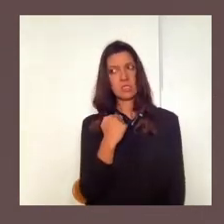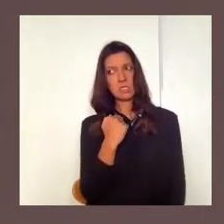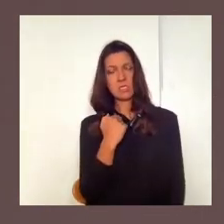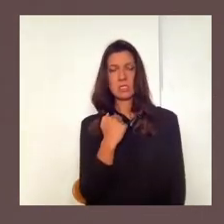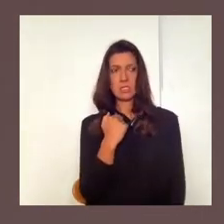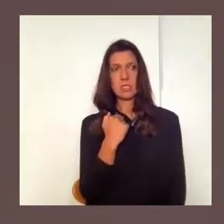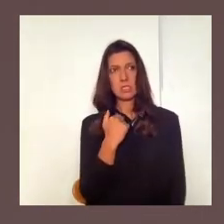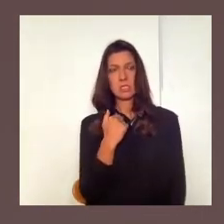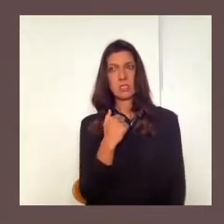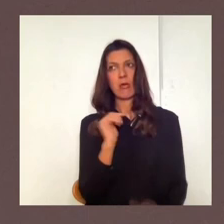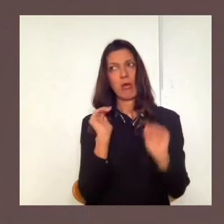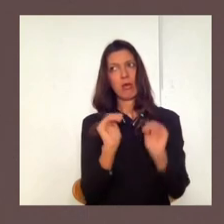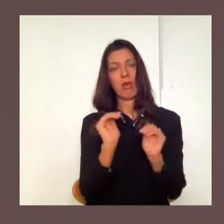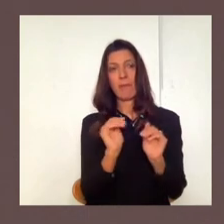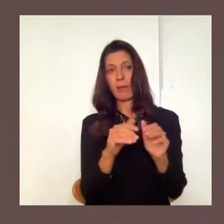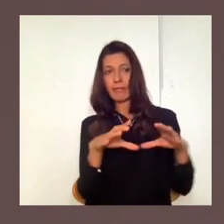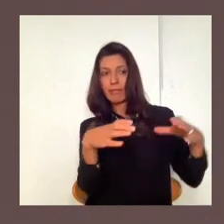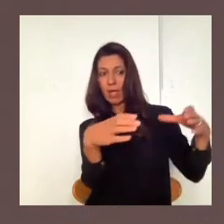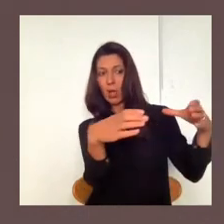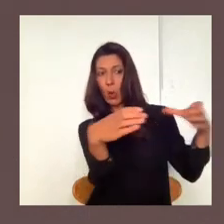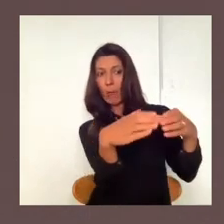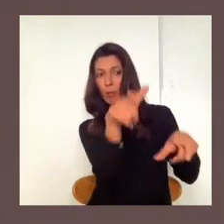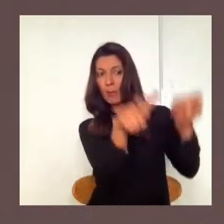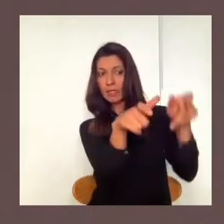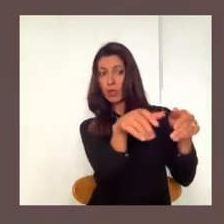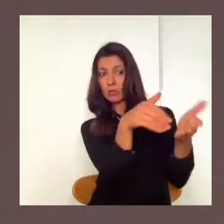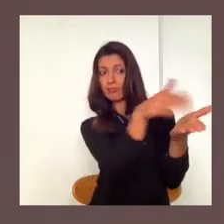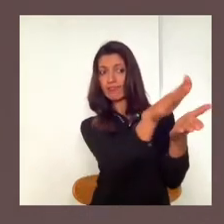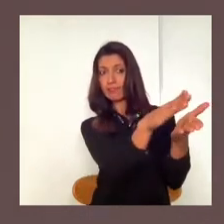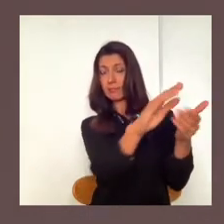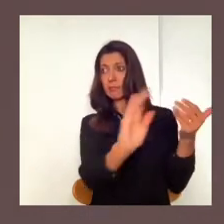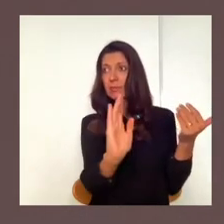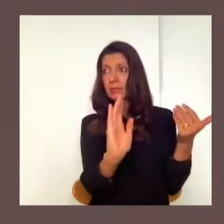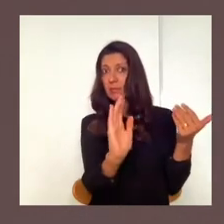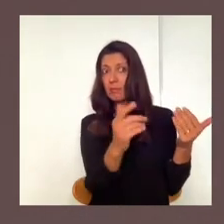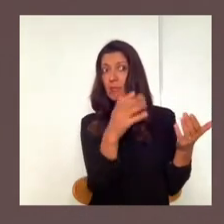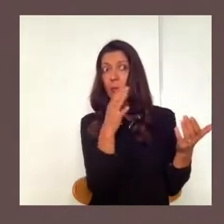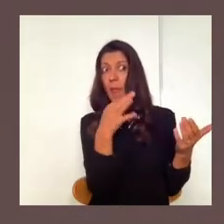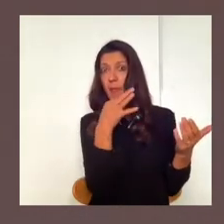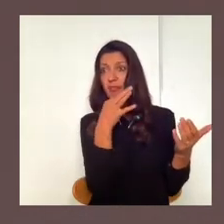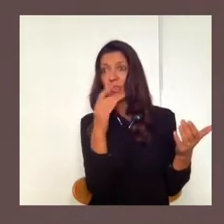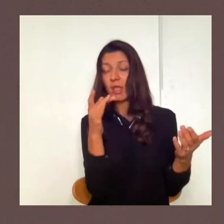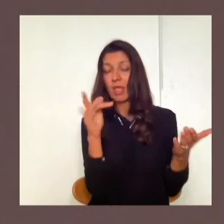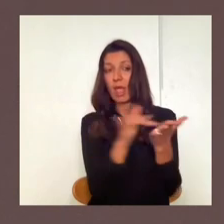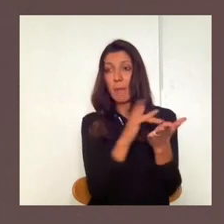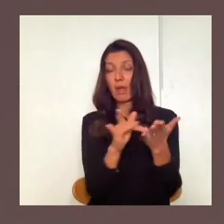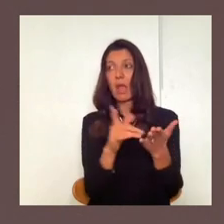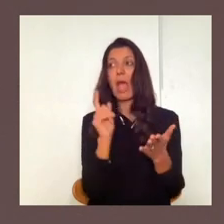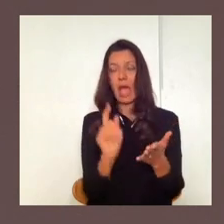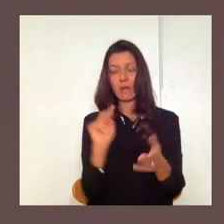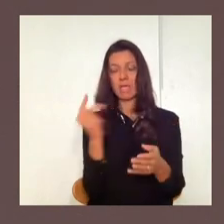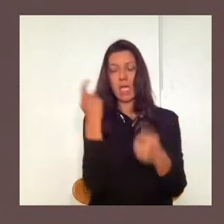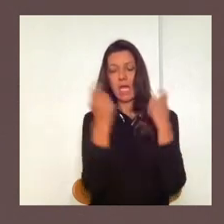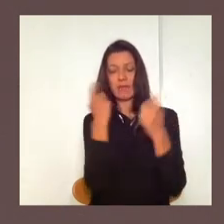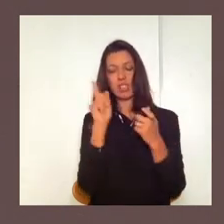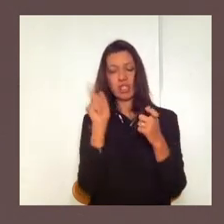vrai que j'exclus une société, une partie de la société. Et donc, qu'est-ce que je vais faire? Je vais réfléchir à inventer un téléphone qui soit accessible à